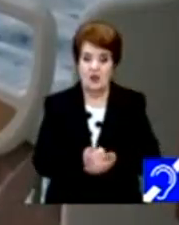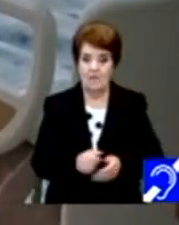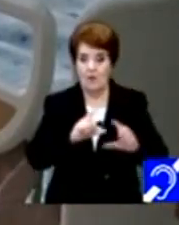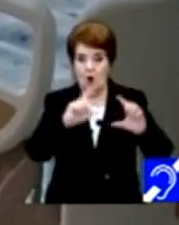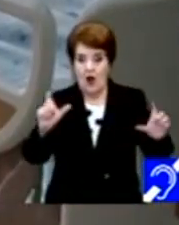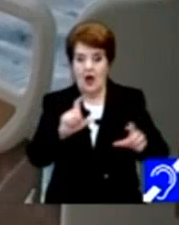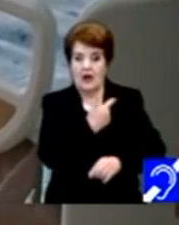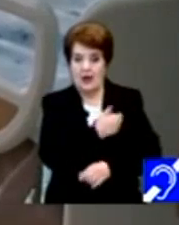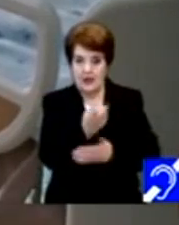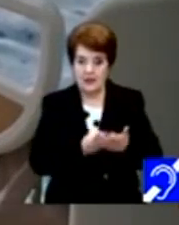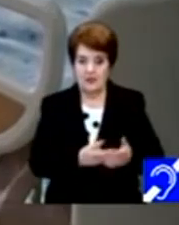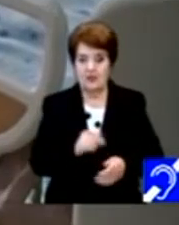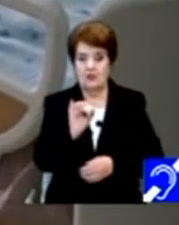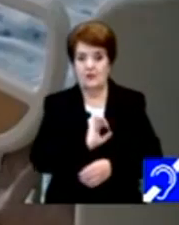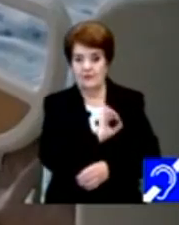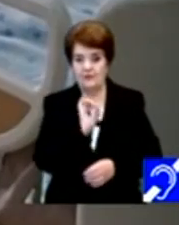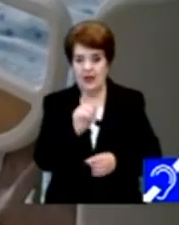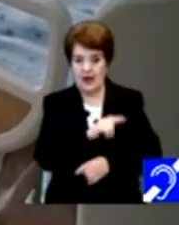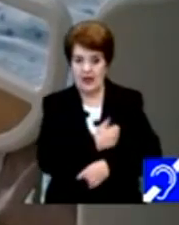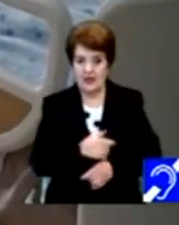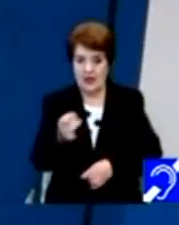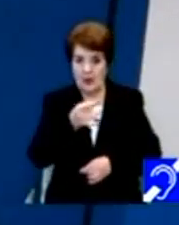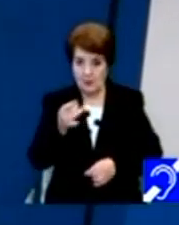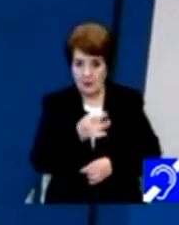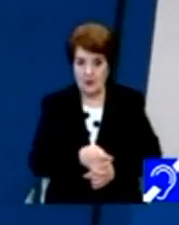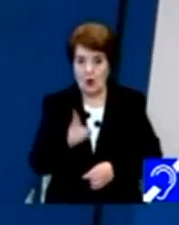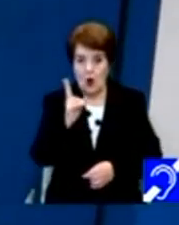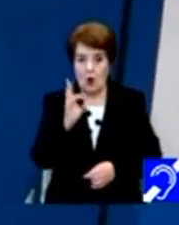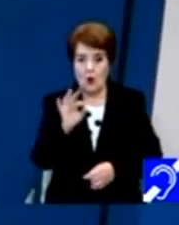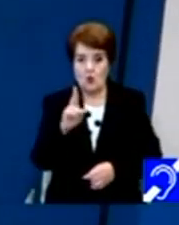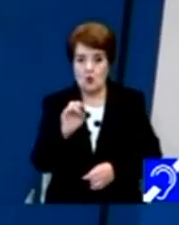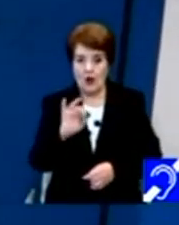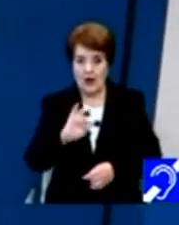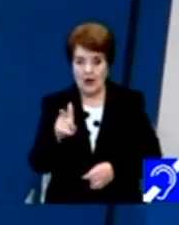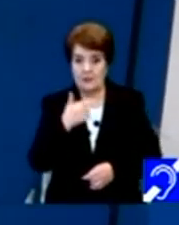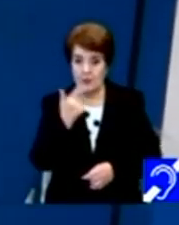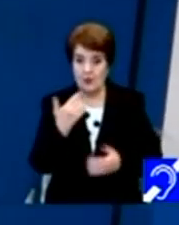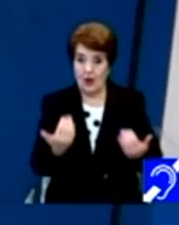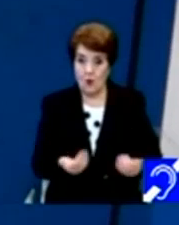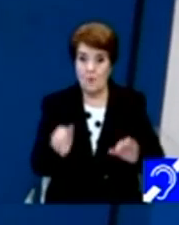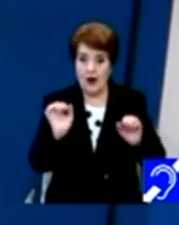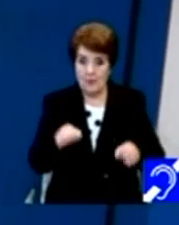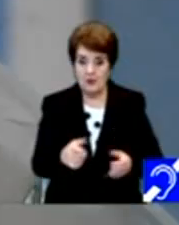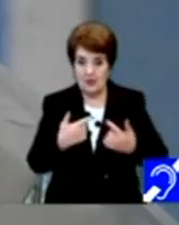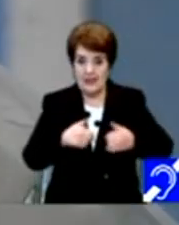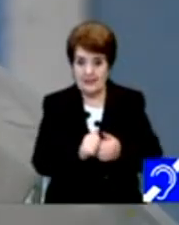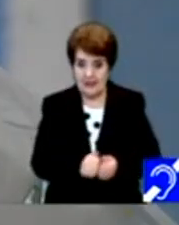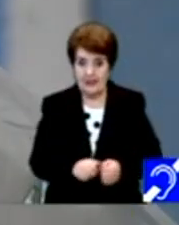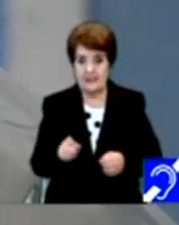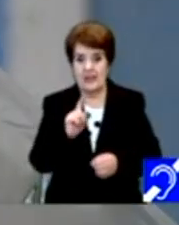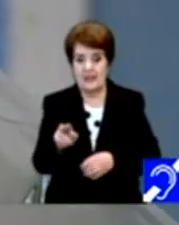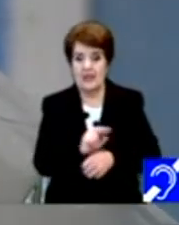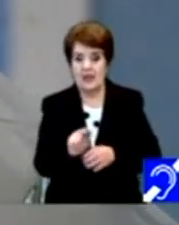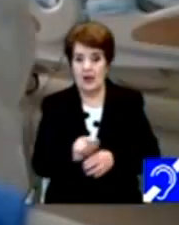anestezie și terapie intensivă a Spitalului Clinic Republican, Victor Cojocaru, spunea că acum capacitatea secțiilor de terapie intensivă